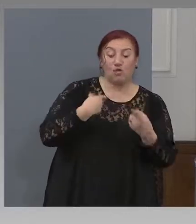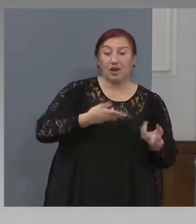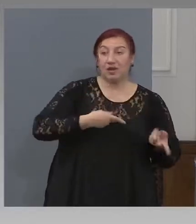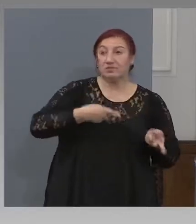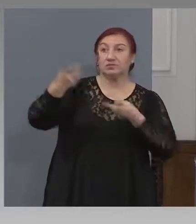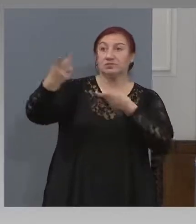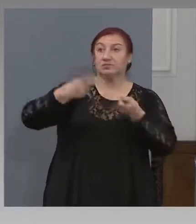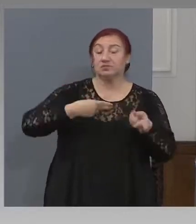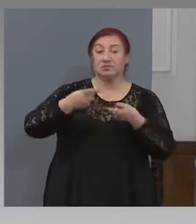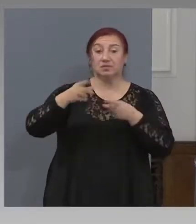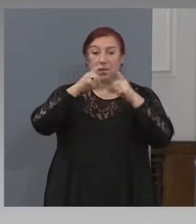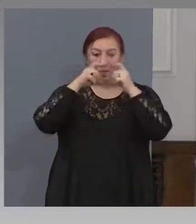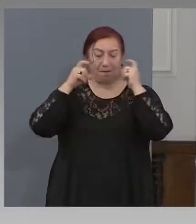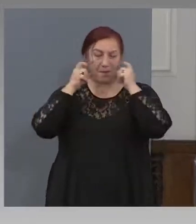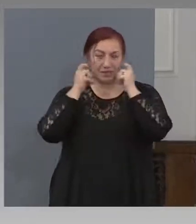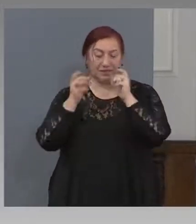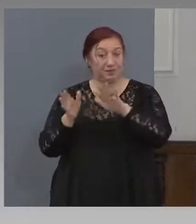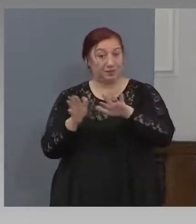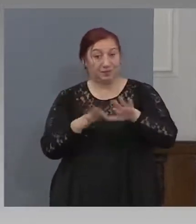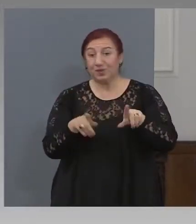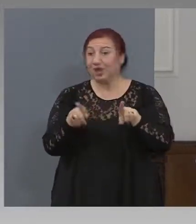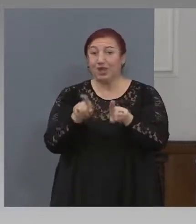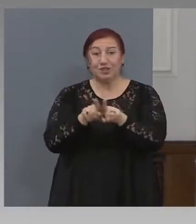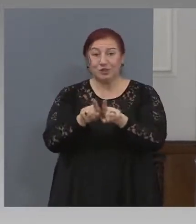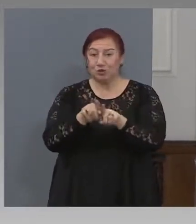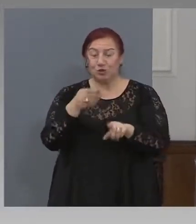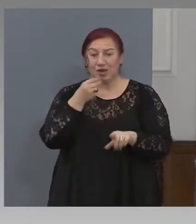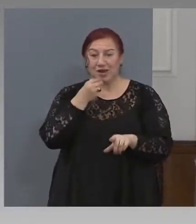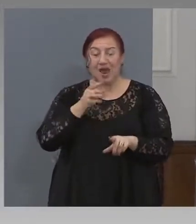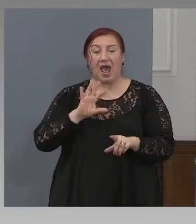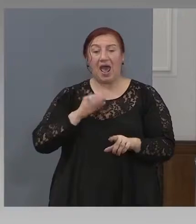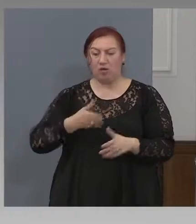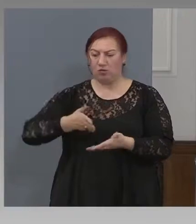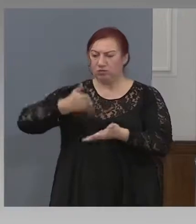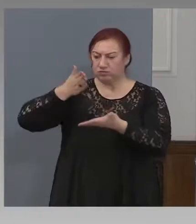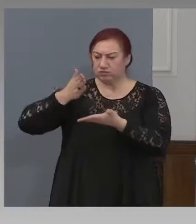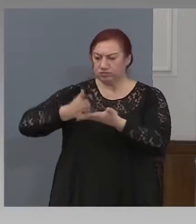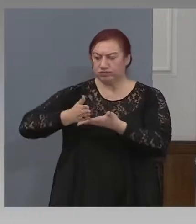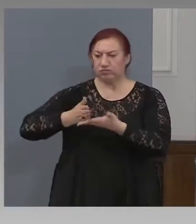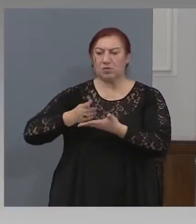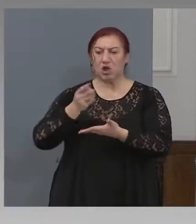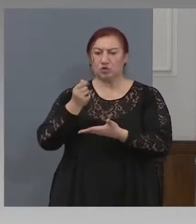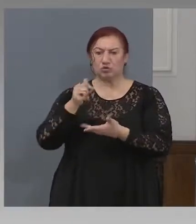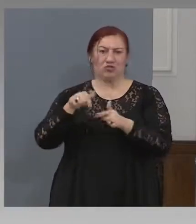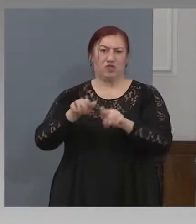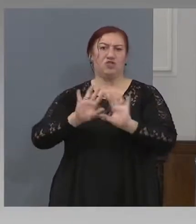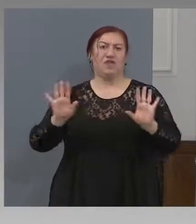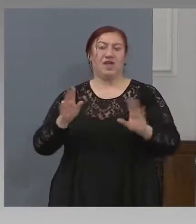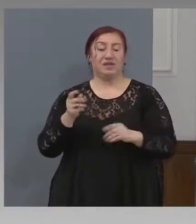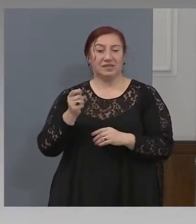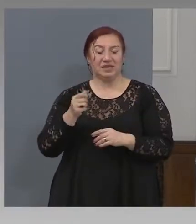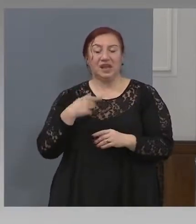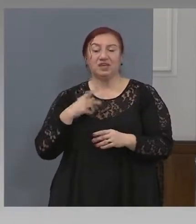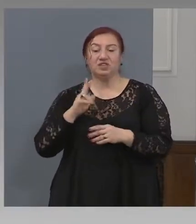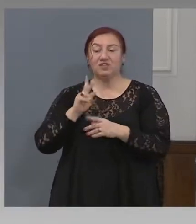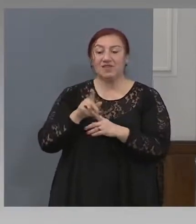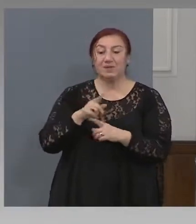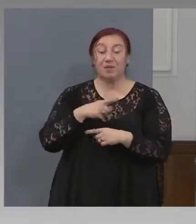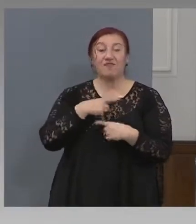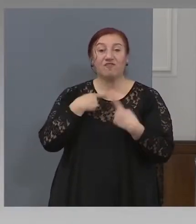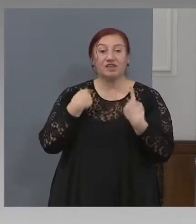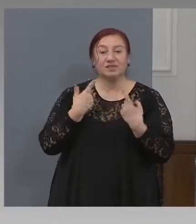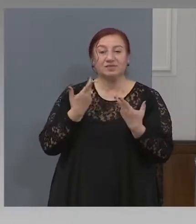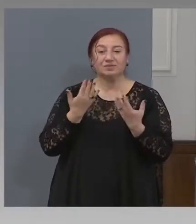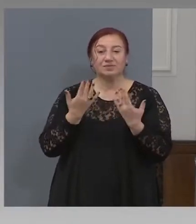храните. Ако се поставят ценови ограничения, се влизат в рискове по отношение на